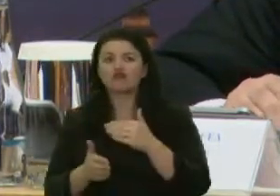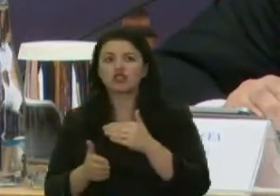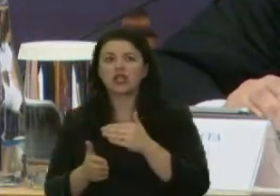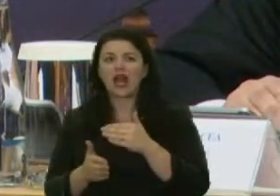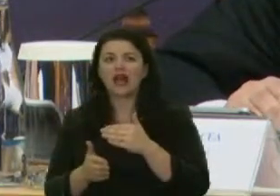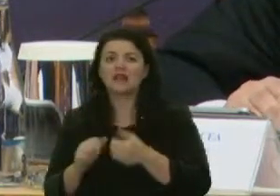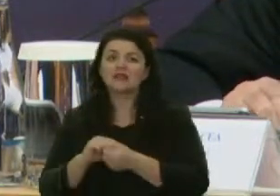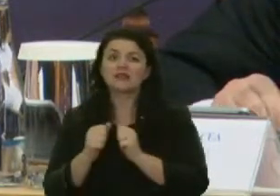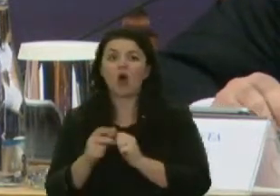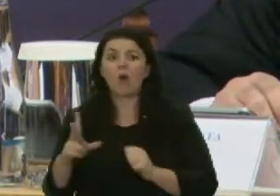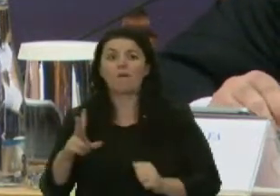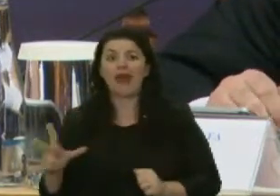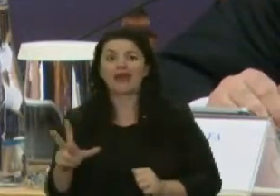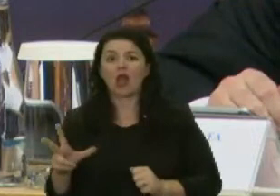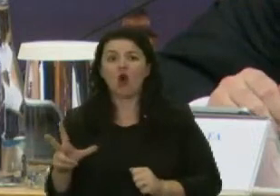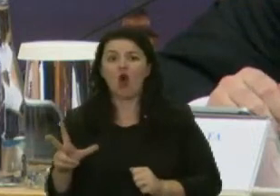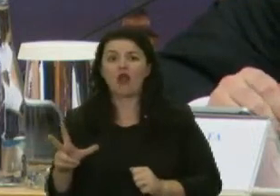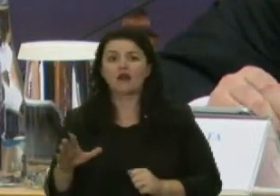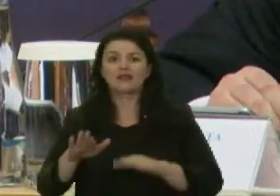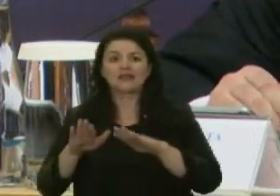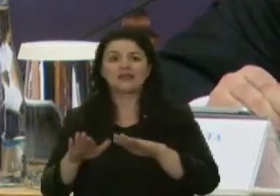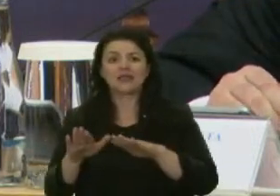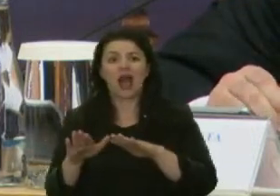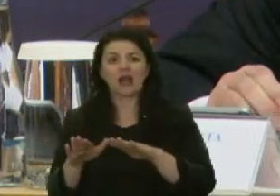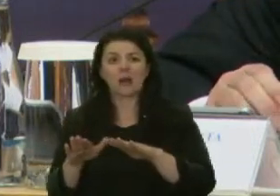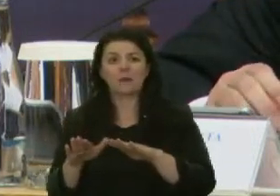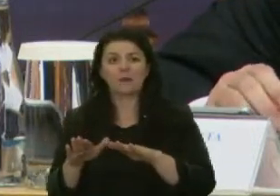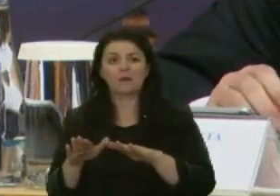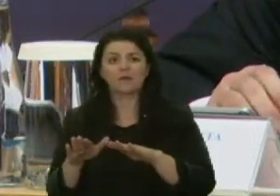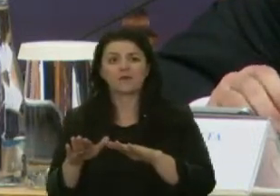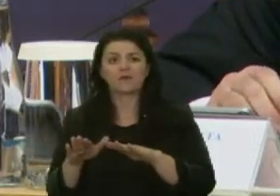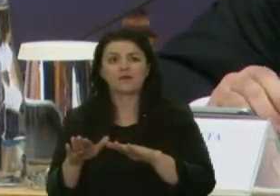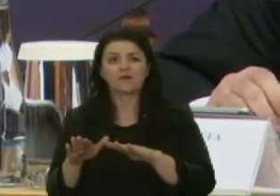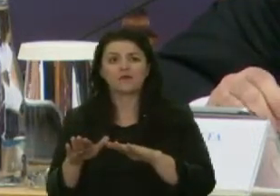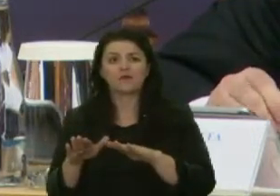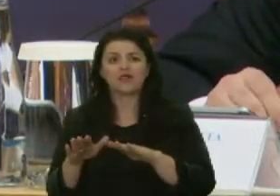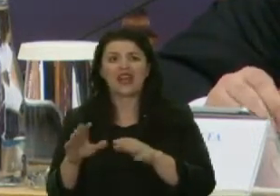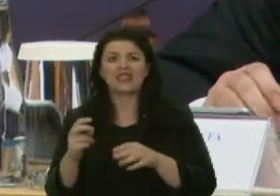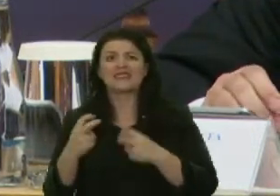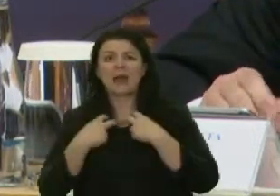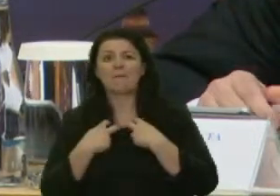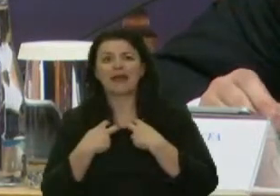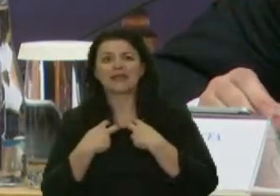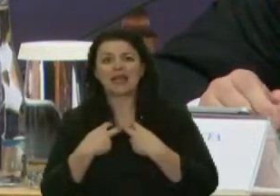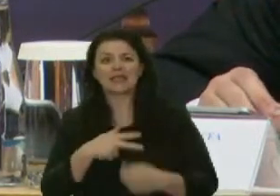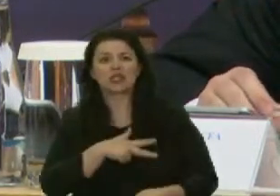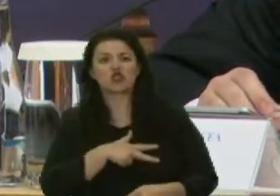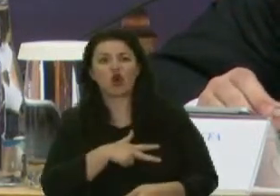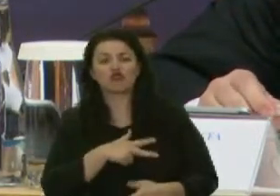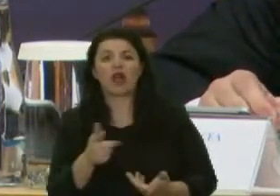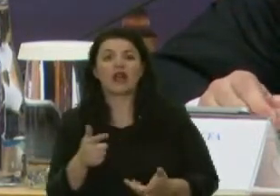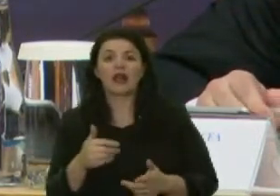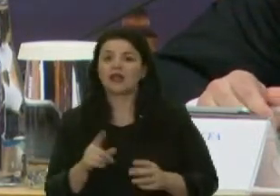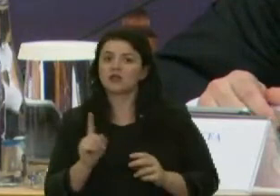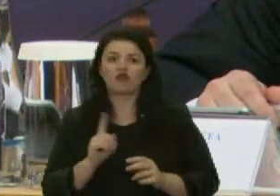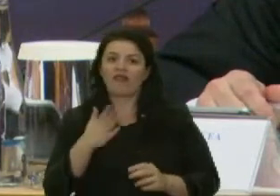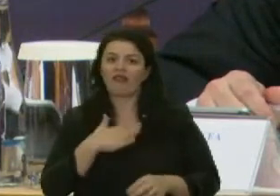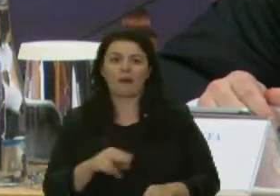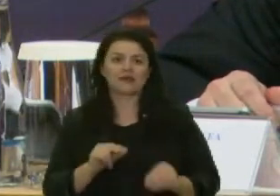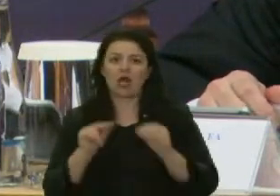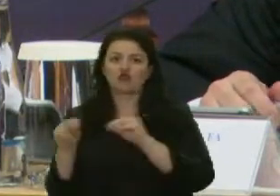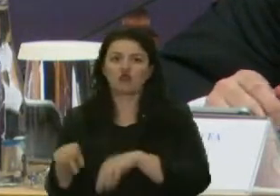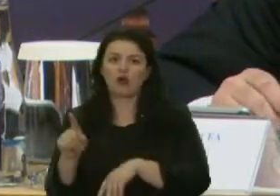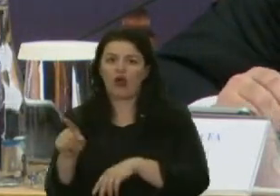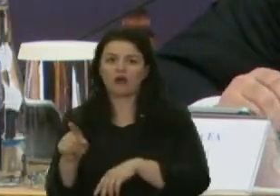sau în pericol de intrare în stare de de dependență Socială noi trebuie să i ajutăm să n ajungă în dependență